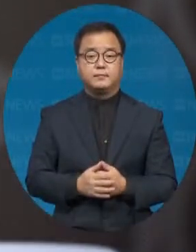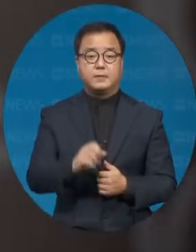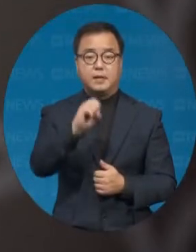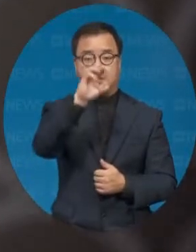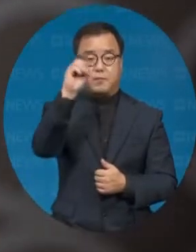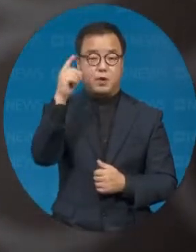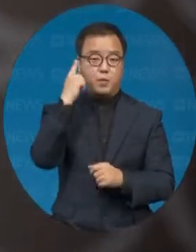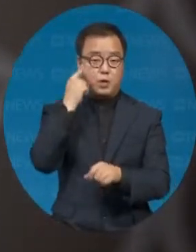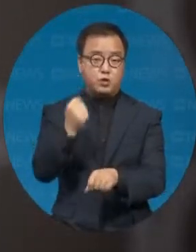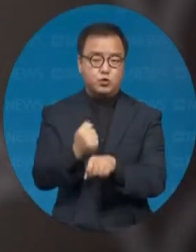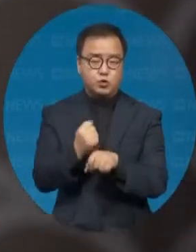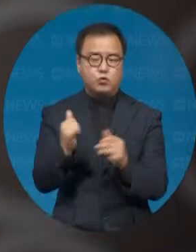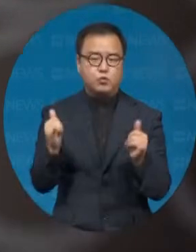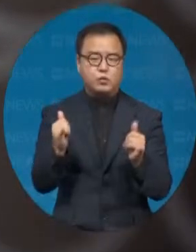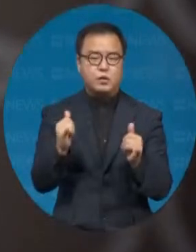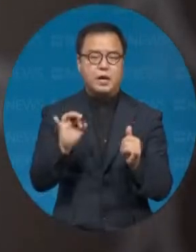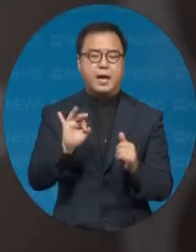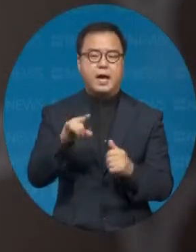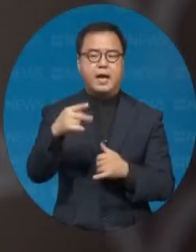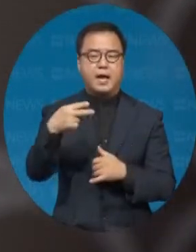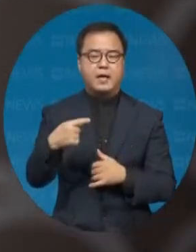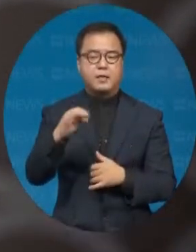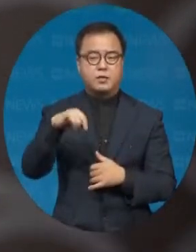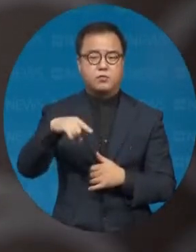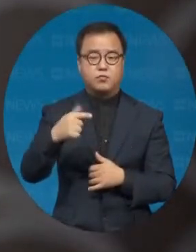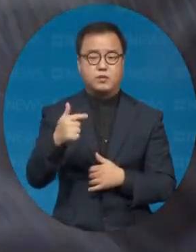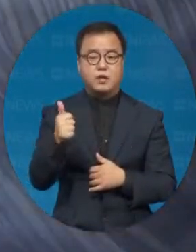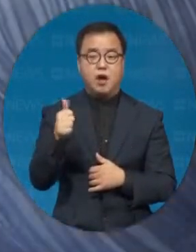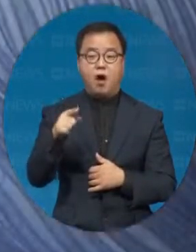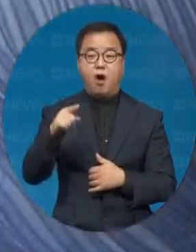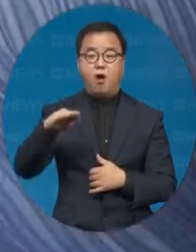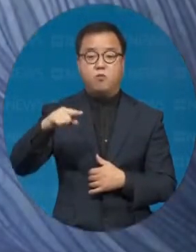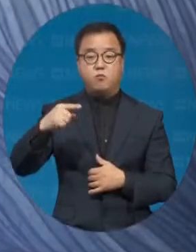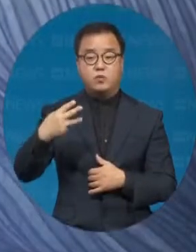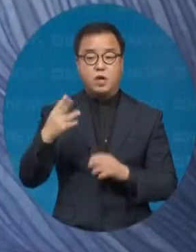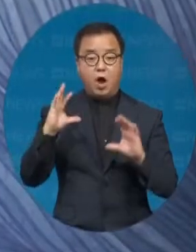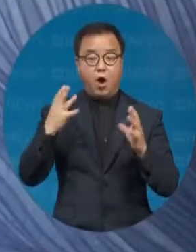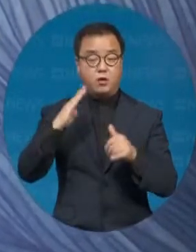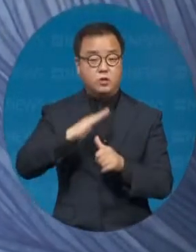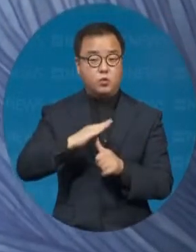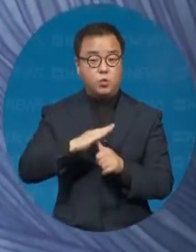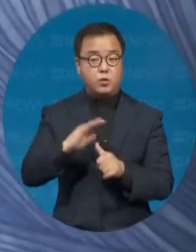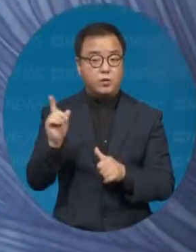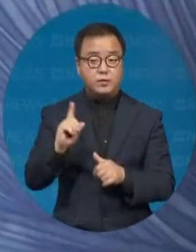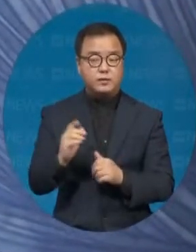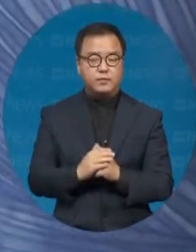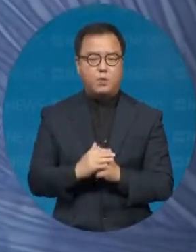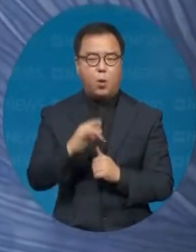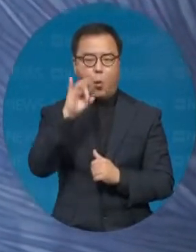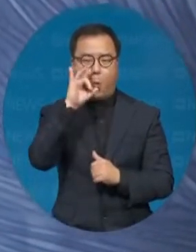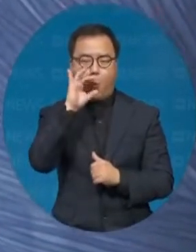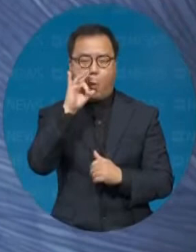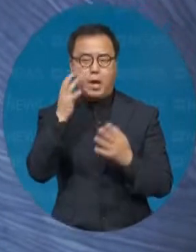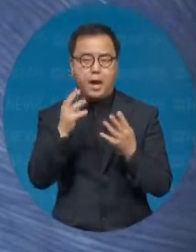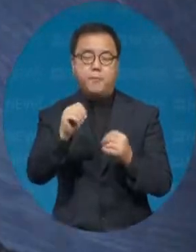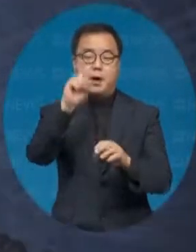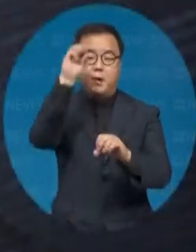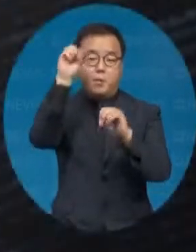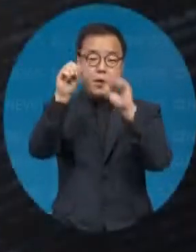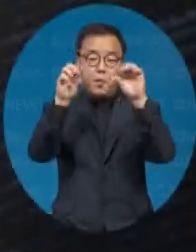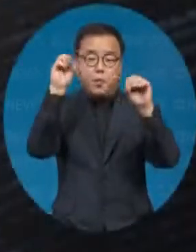천문학자인 에드윈 허블의 어린 시절은 어땠을까요? 호기심이 많던 소년이었고 별을 좋아했던